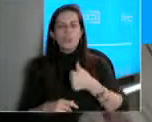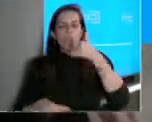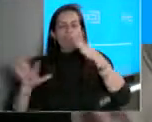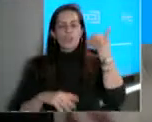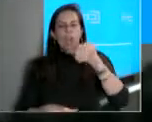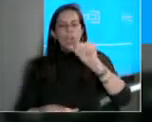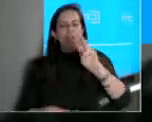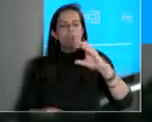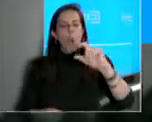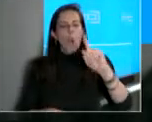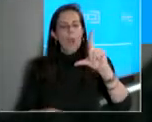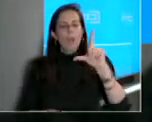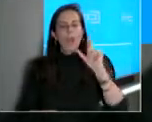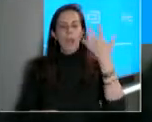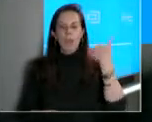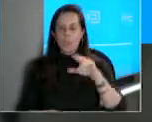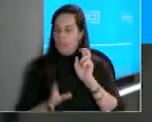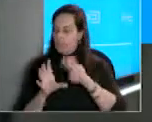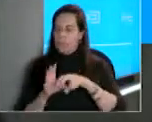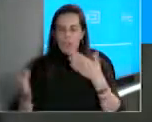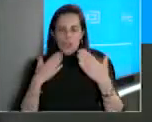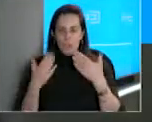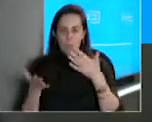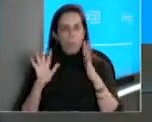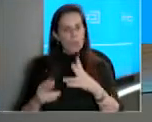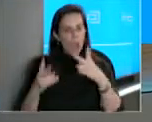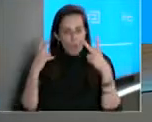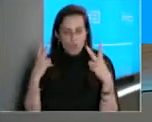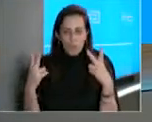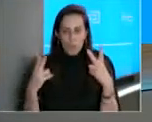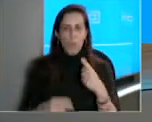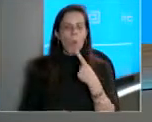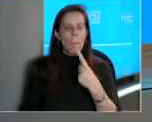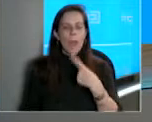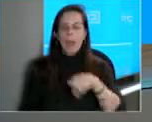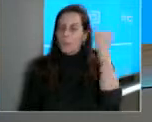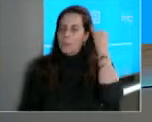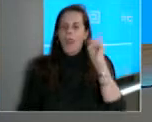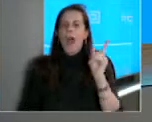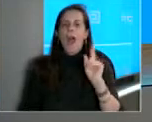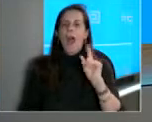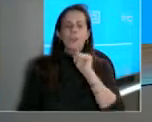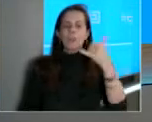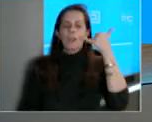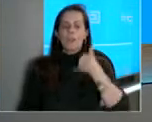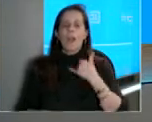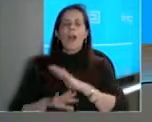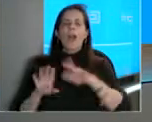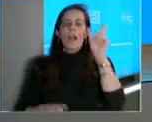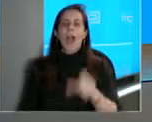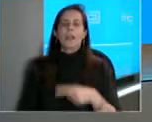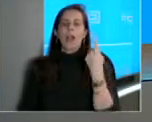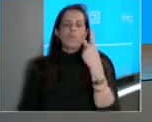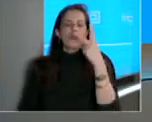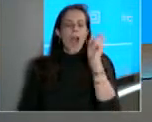ממשלה בשנות ה-60, אז כשהוא היה נכנס לאיזו ישיבה מאוד חשובה, אז הוא היה אומר למזכירה, אל תעבירי לי אף שיחה, חוץ מאשר